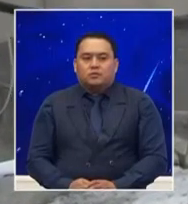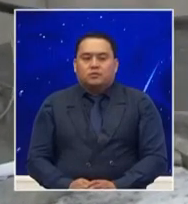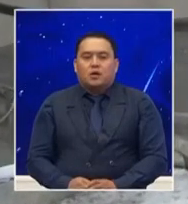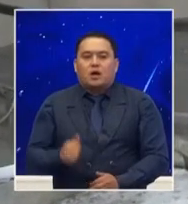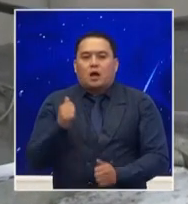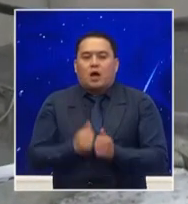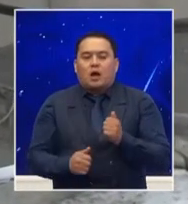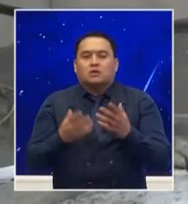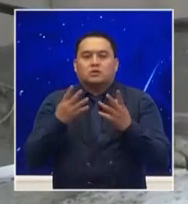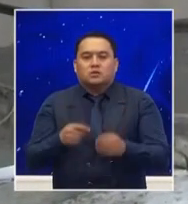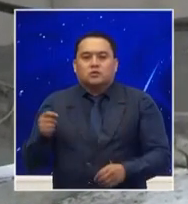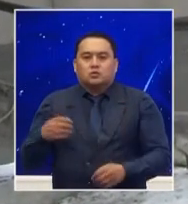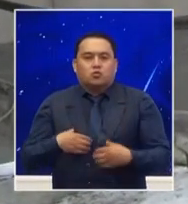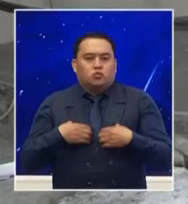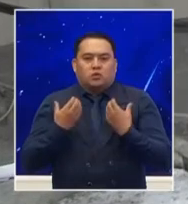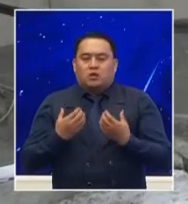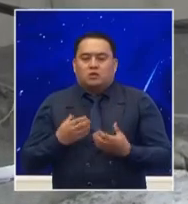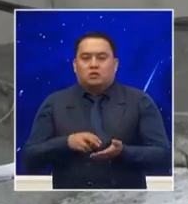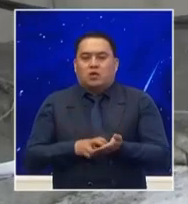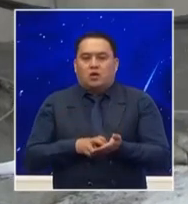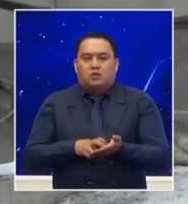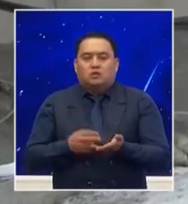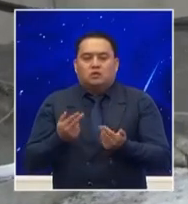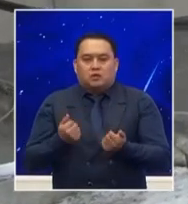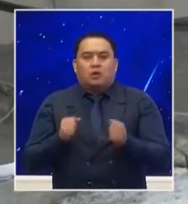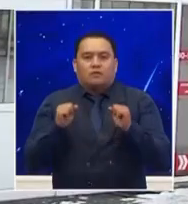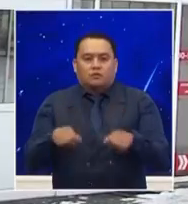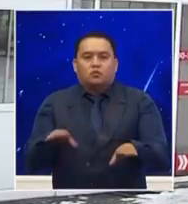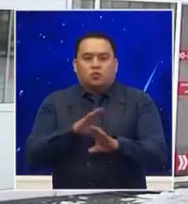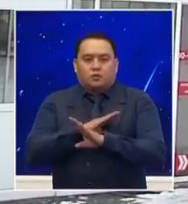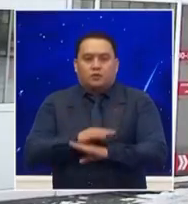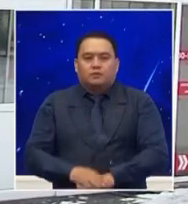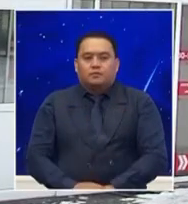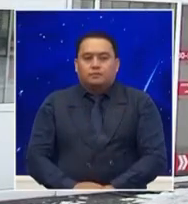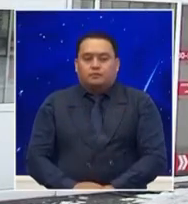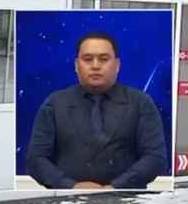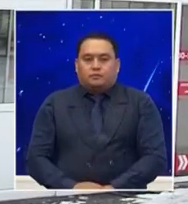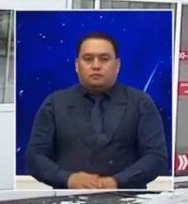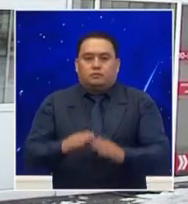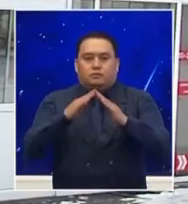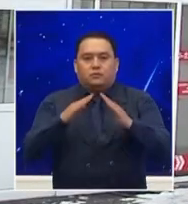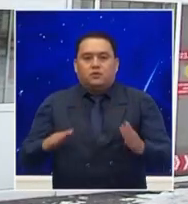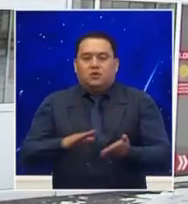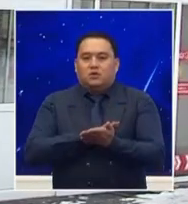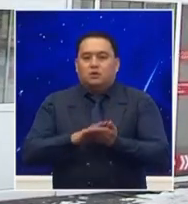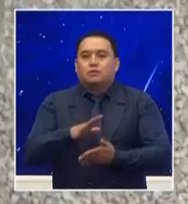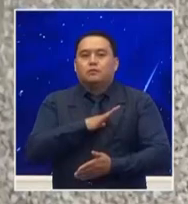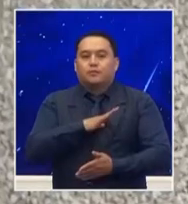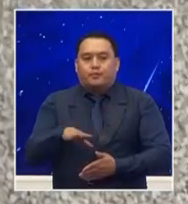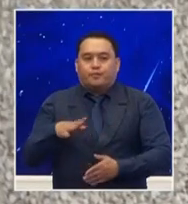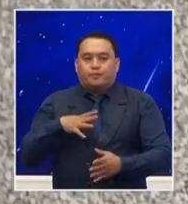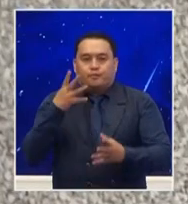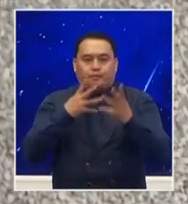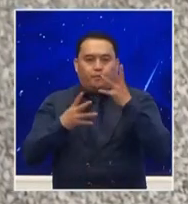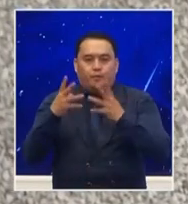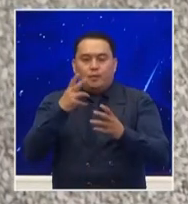Каждый день прохожу здесь. Страшно, конечно. Такая глыба льда может и убить. Результатом неочищенной крыши буквально пару дней назад стал